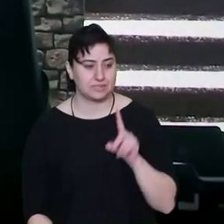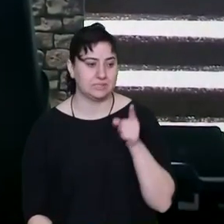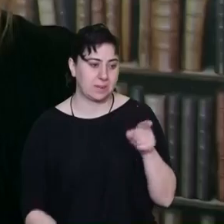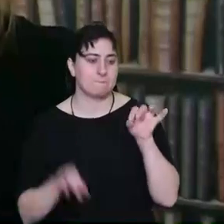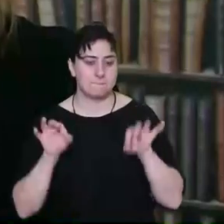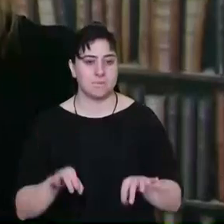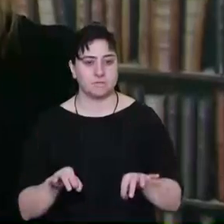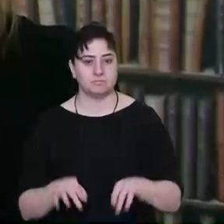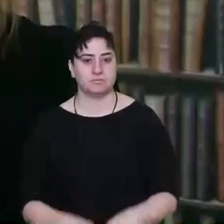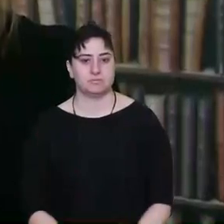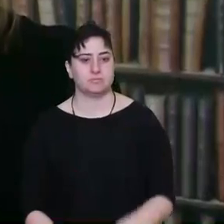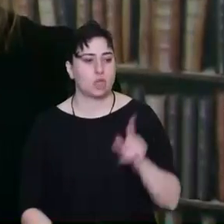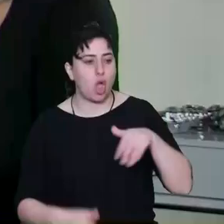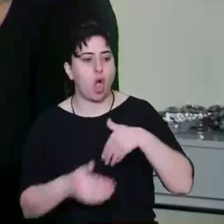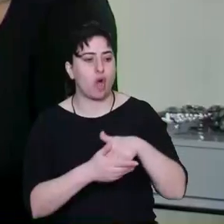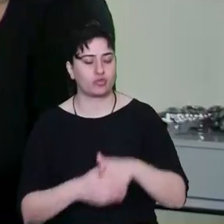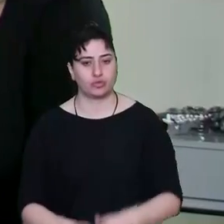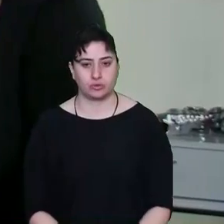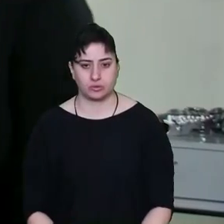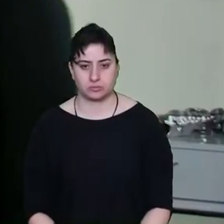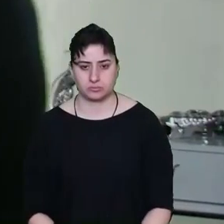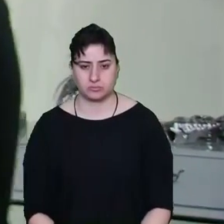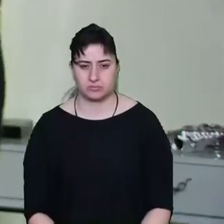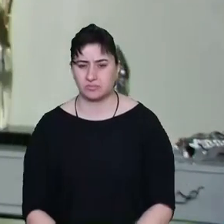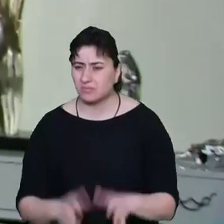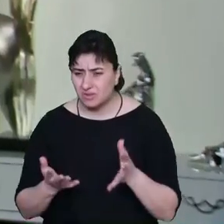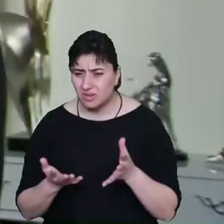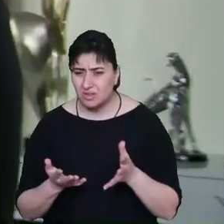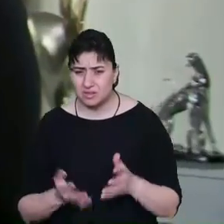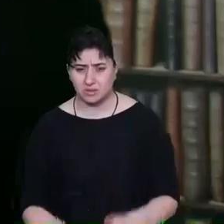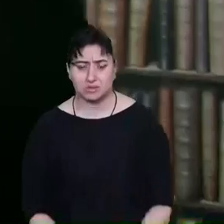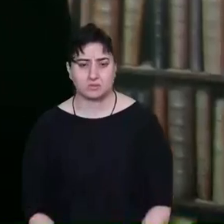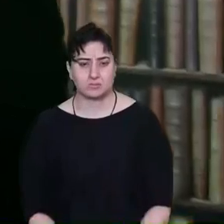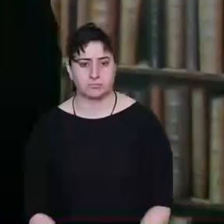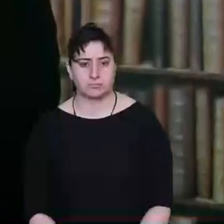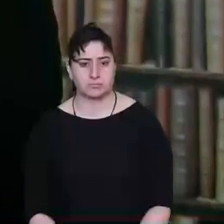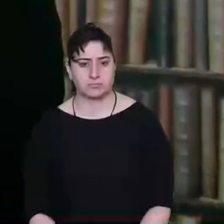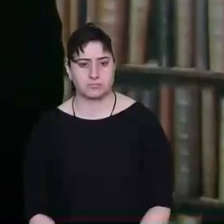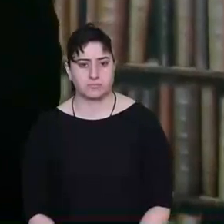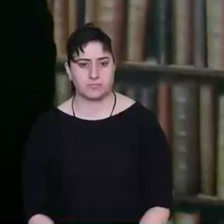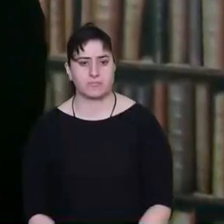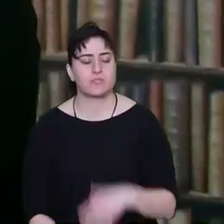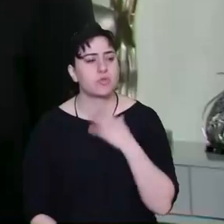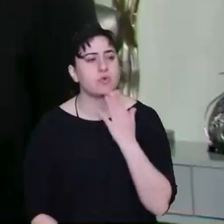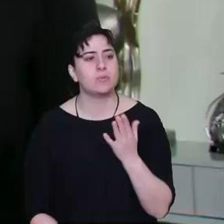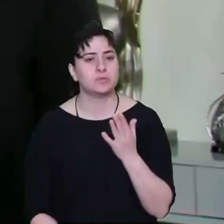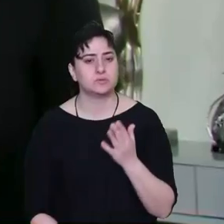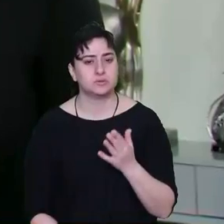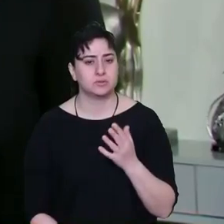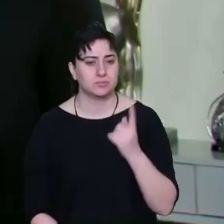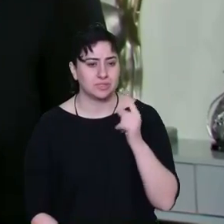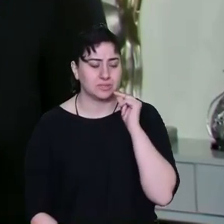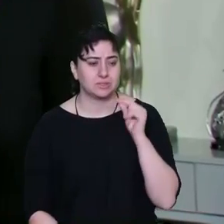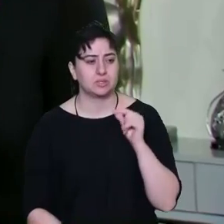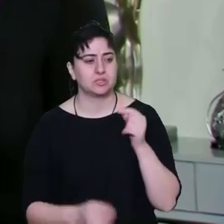başlayacağım Cavidan. Kovuldun. Ne? Yok yok. Olmaz. Bir